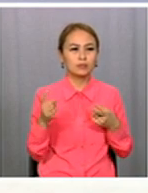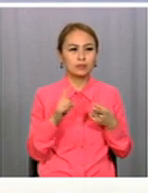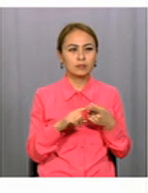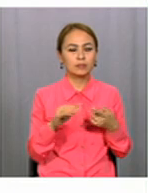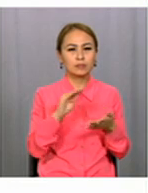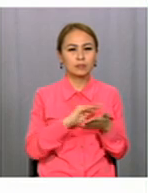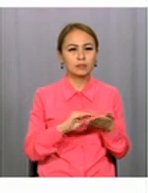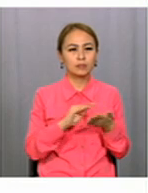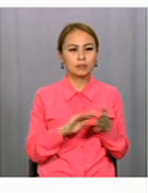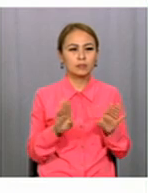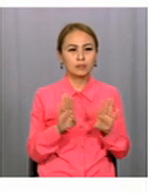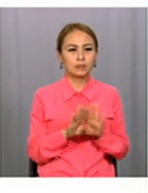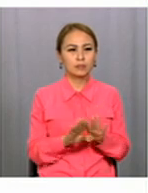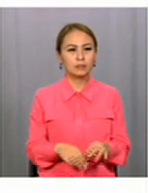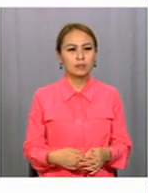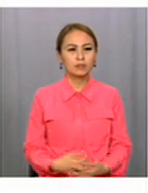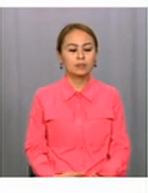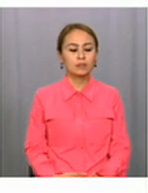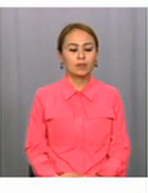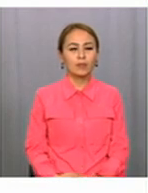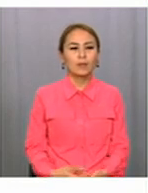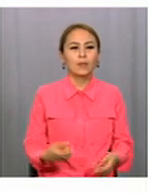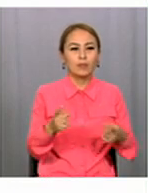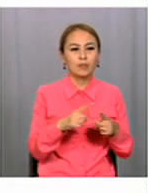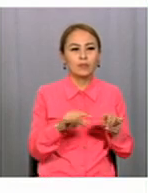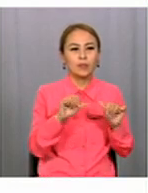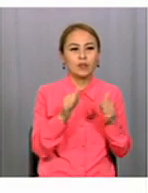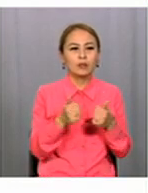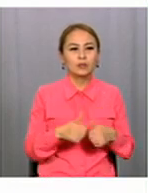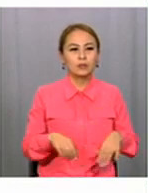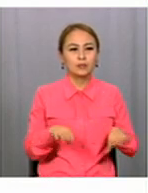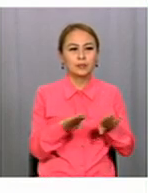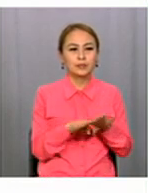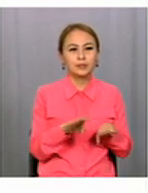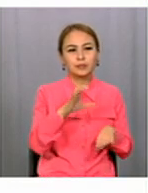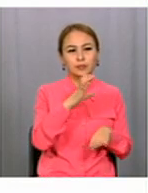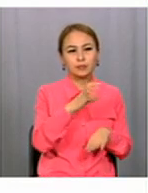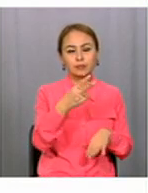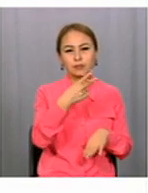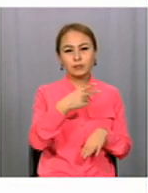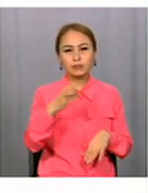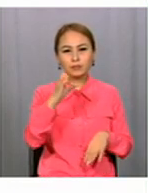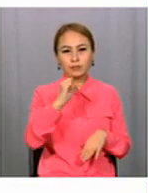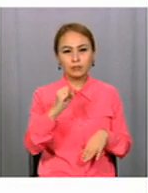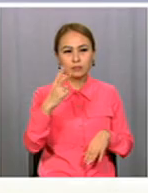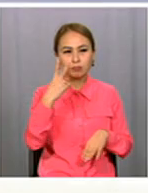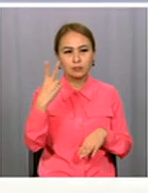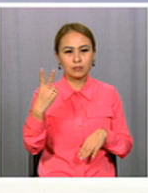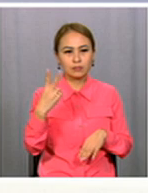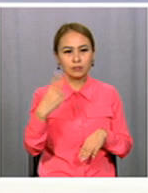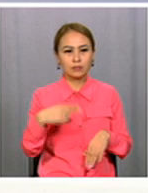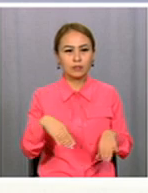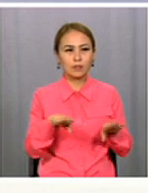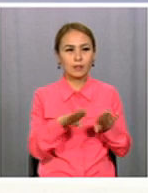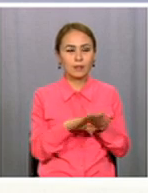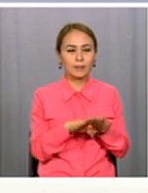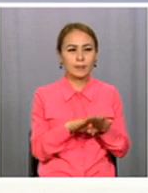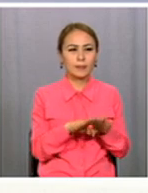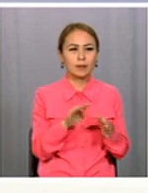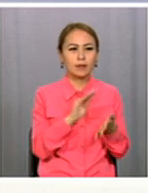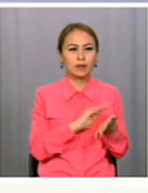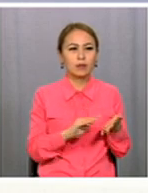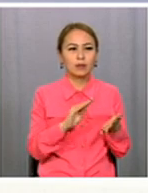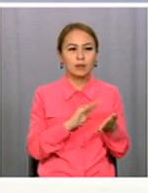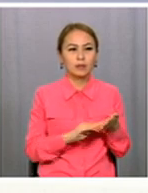керек. Бұл жердегі тәуелділік формуласы келесі болады S тең A квадрат, яғни квадраттың